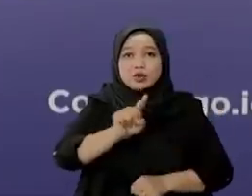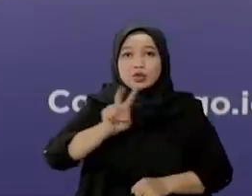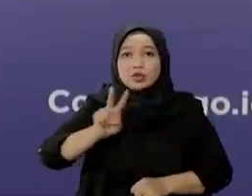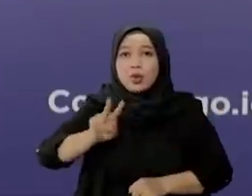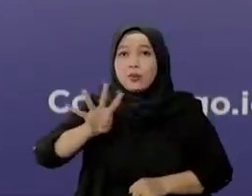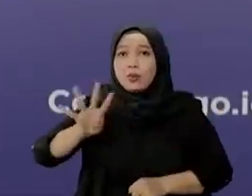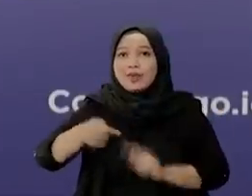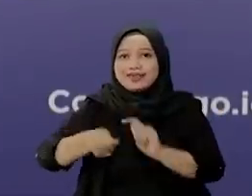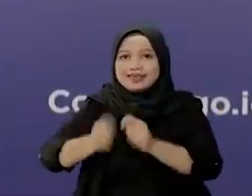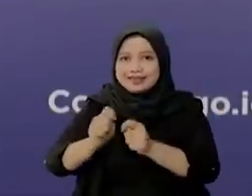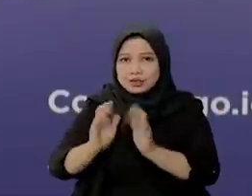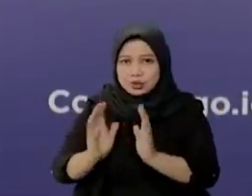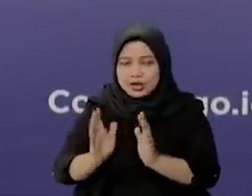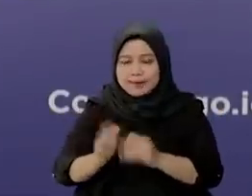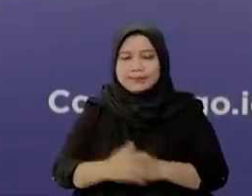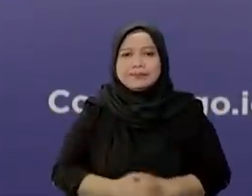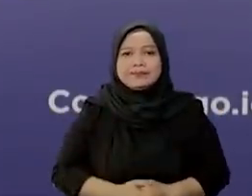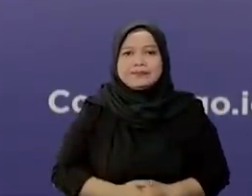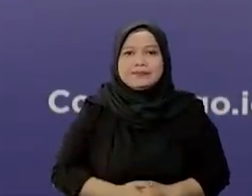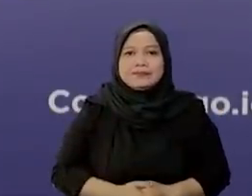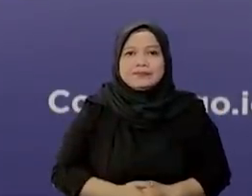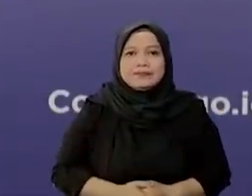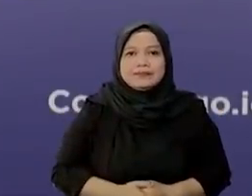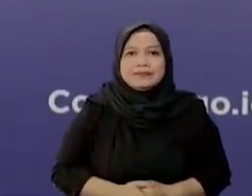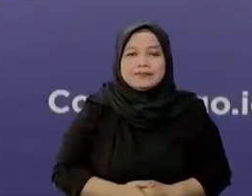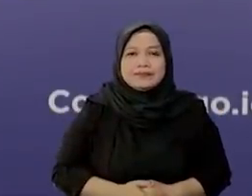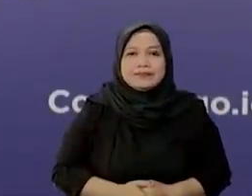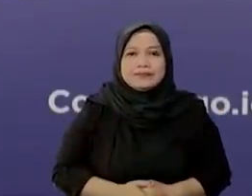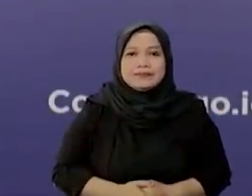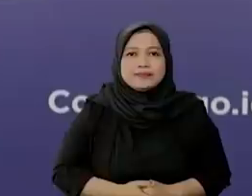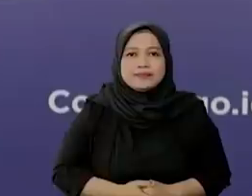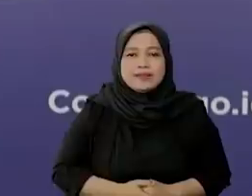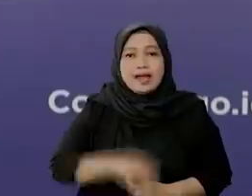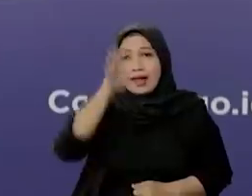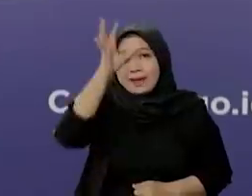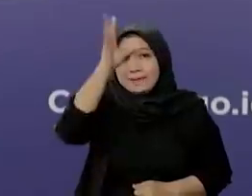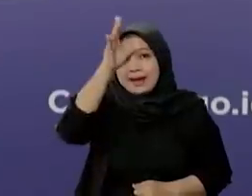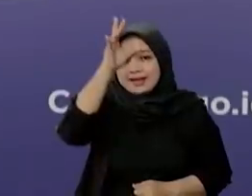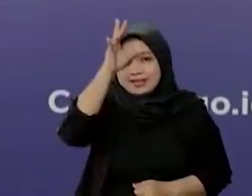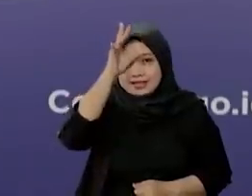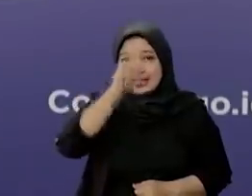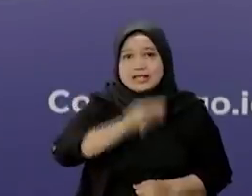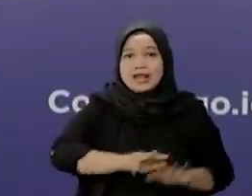9124 tes persatu juta penduduk Bali